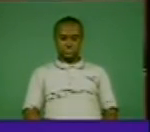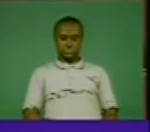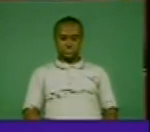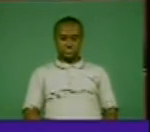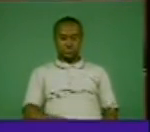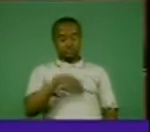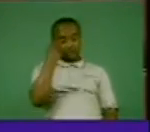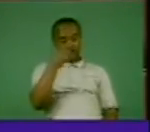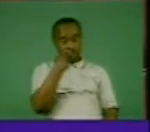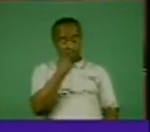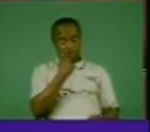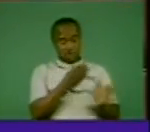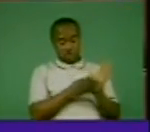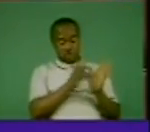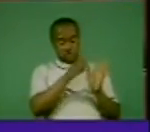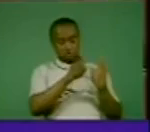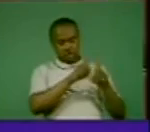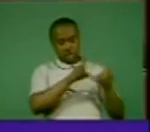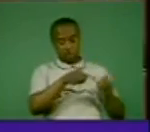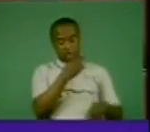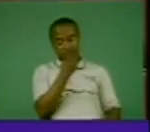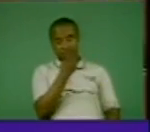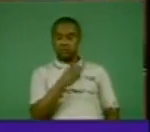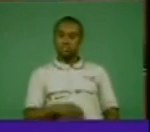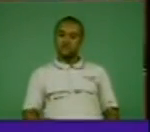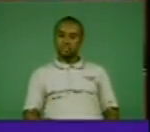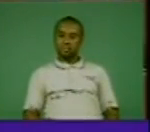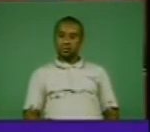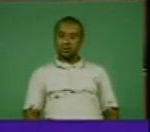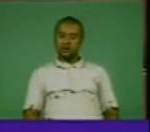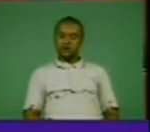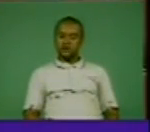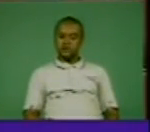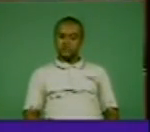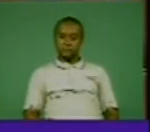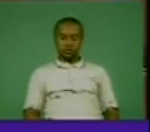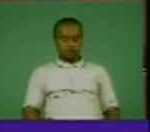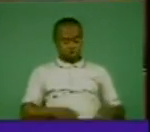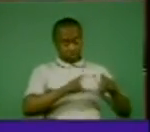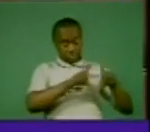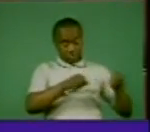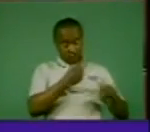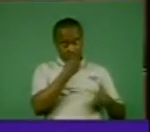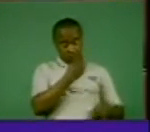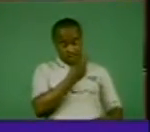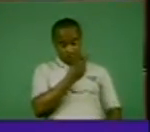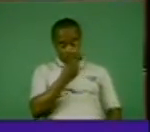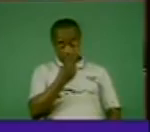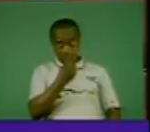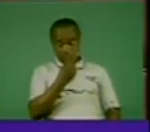sura ya 9 ilikuwa ina ibara mbili. Ina ibara mbili, ibara 122 na ibara